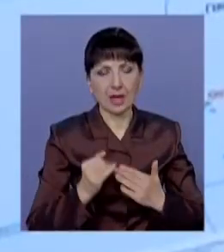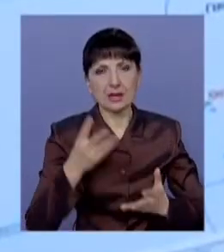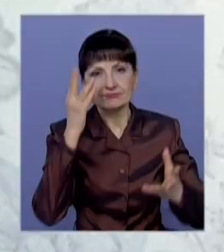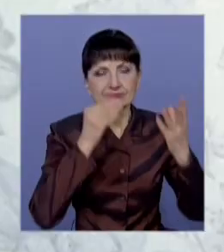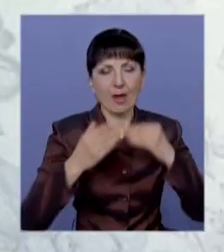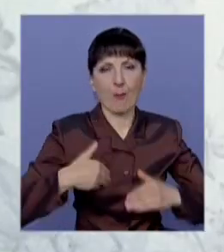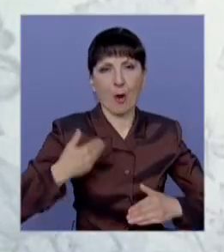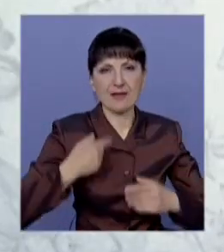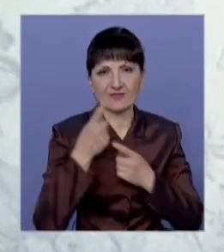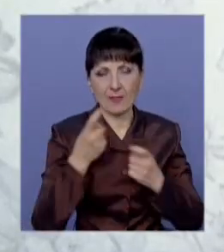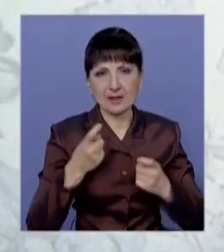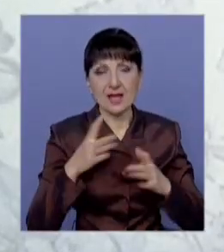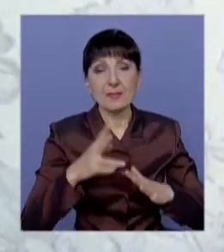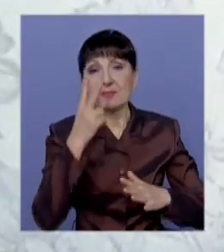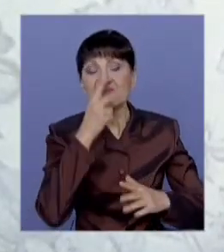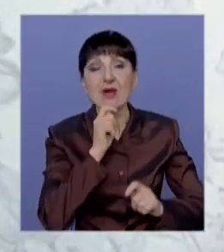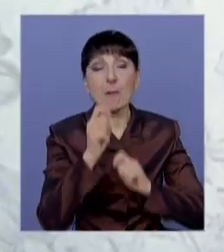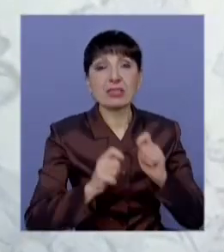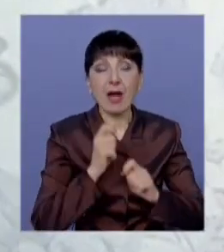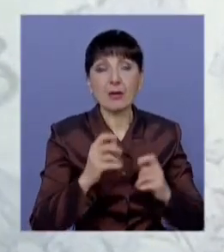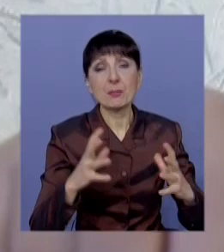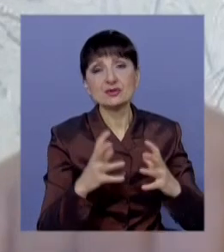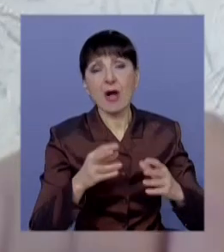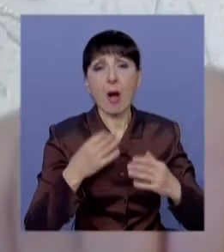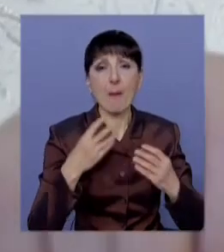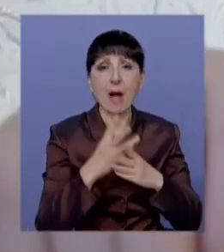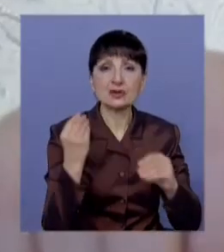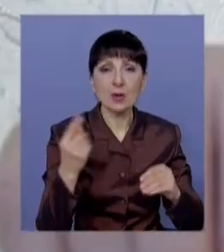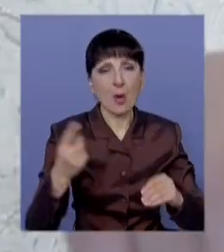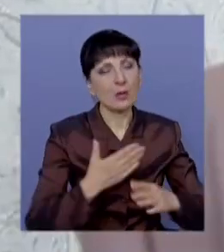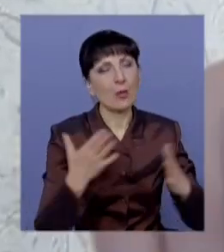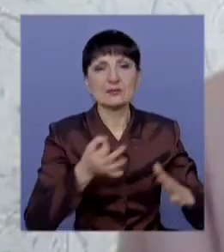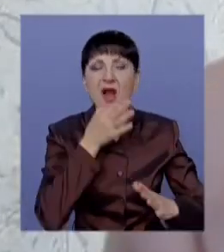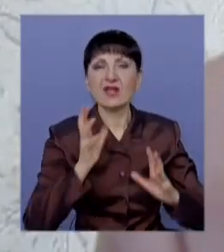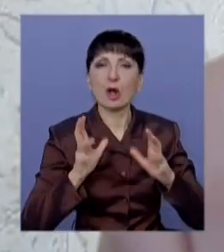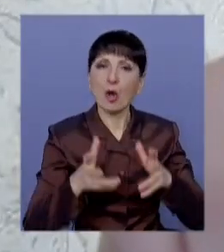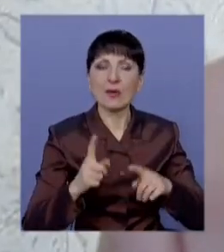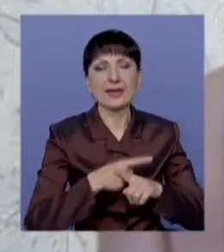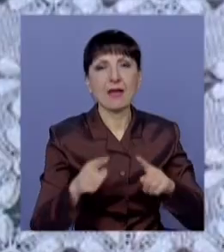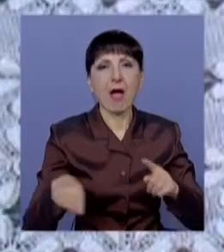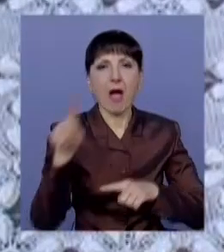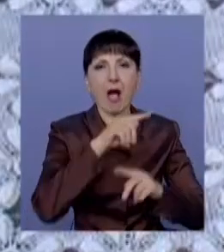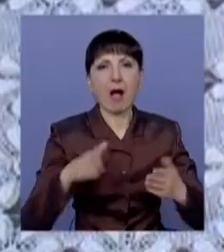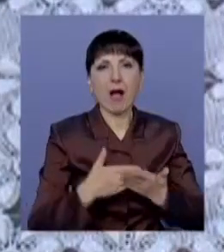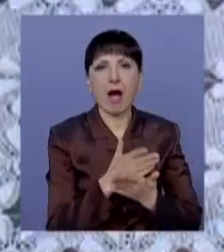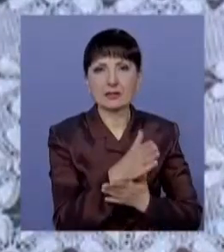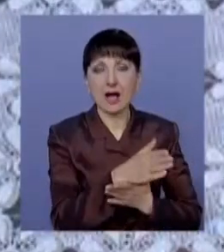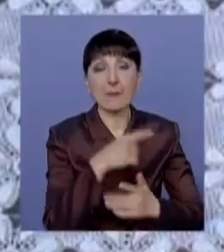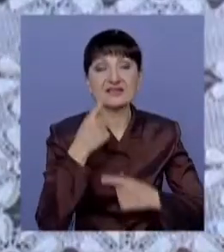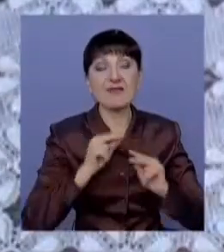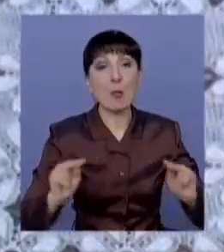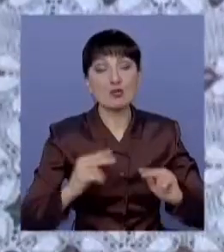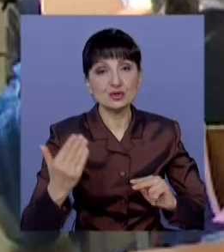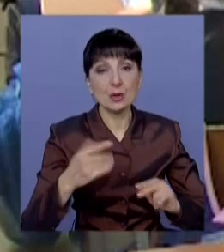полезной информацией. Вместо привычных подарков в виде мяча и машинки Арсен предпочитает глобус или карту мира. По словам классного руководителя,